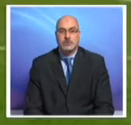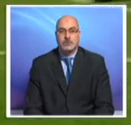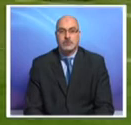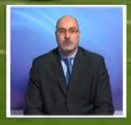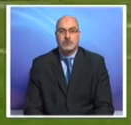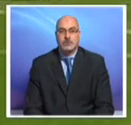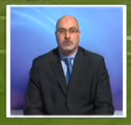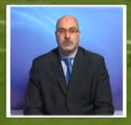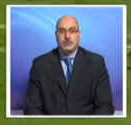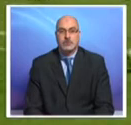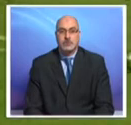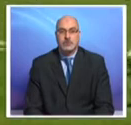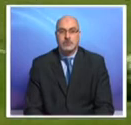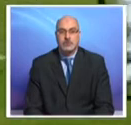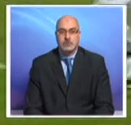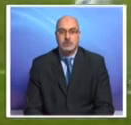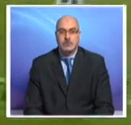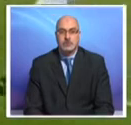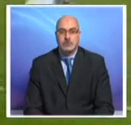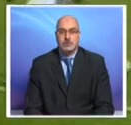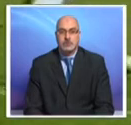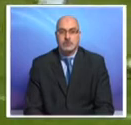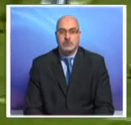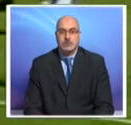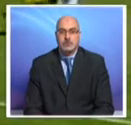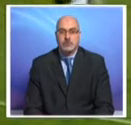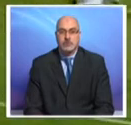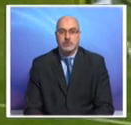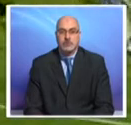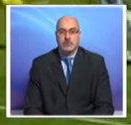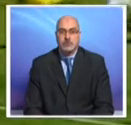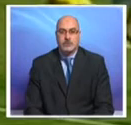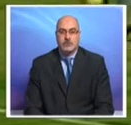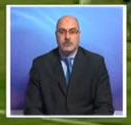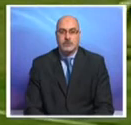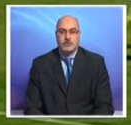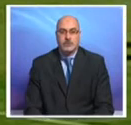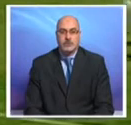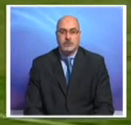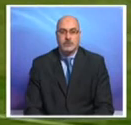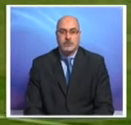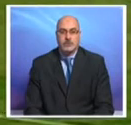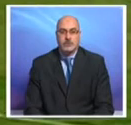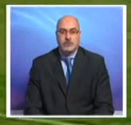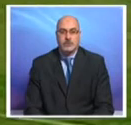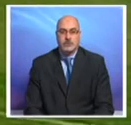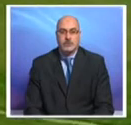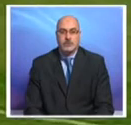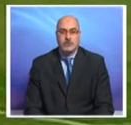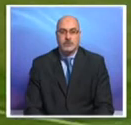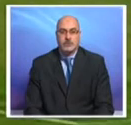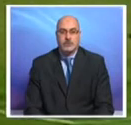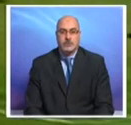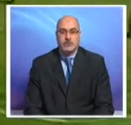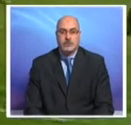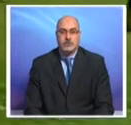Et elle a joué la finale contre Tout-Puissant Mazembe, n'oubliez pas, en 2015. Alors que là, le réalisateur, merci à Robert